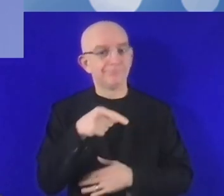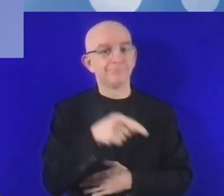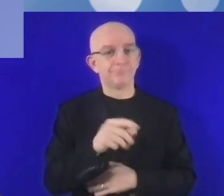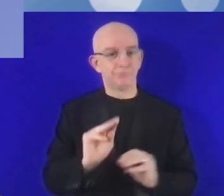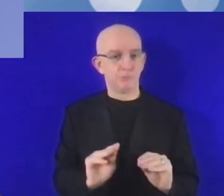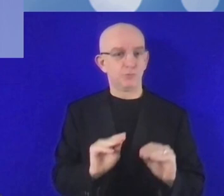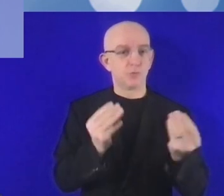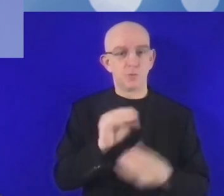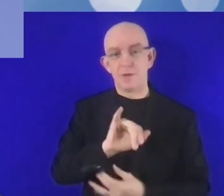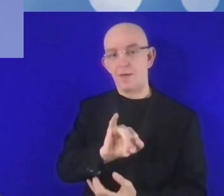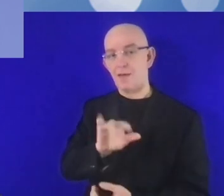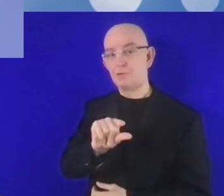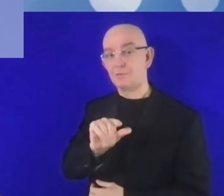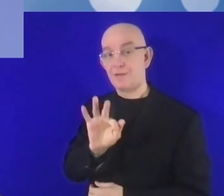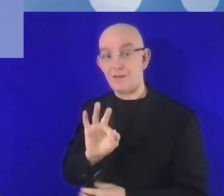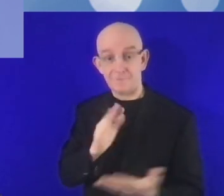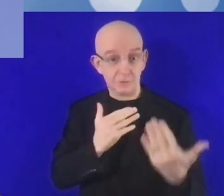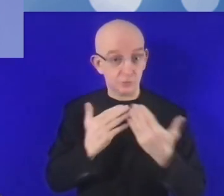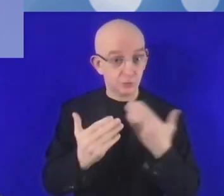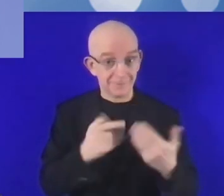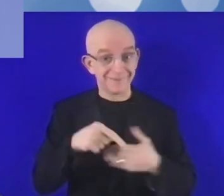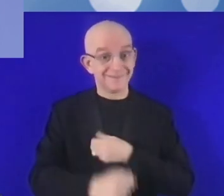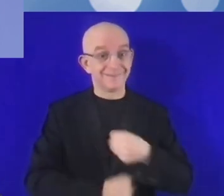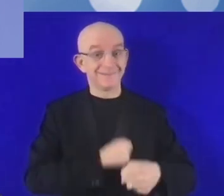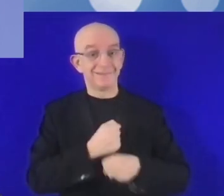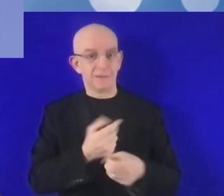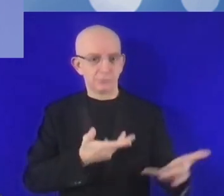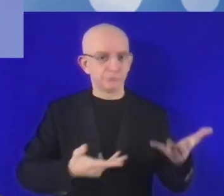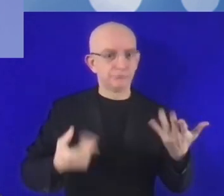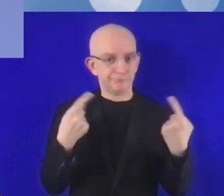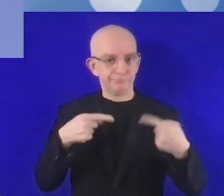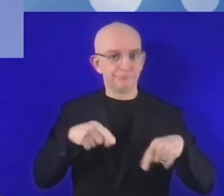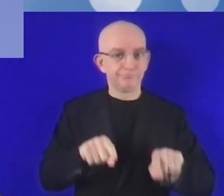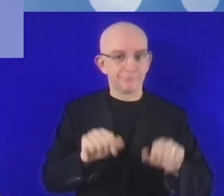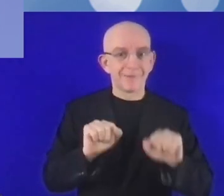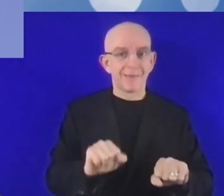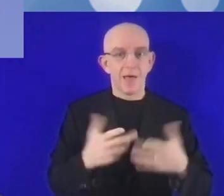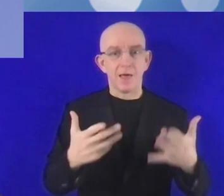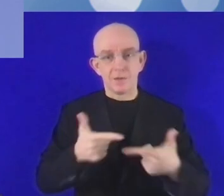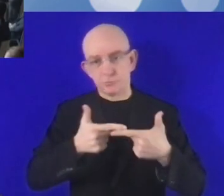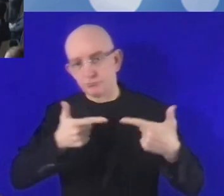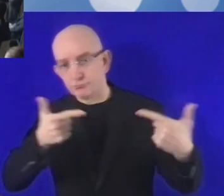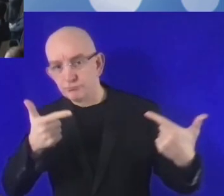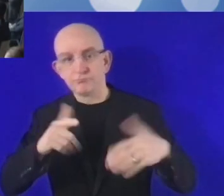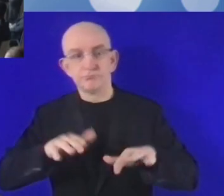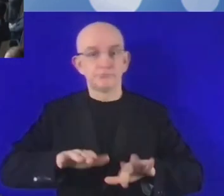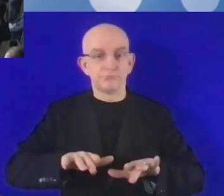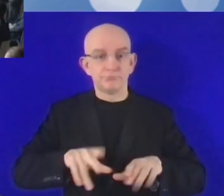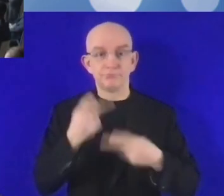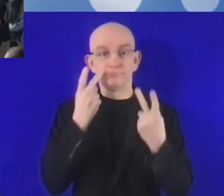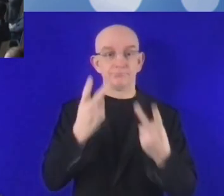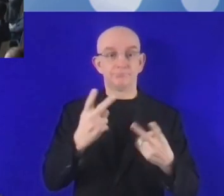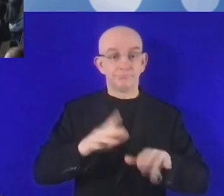很高兴的说，在这个论坛的框架之内也有这个青年论坛，所